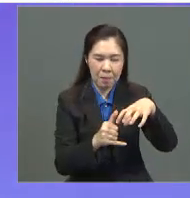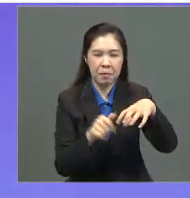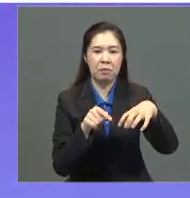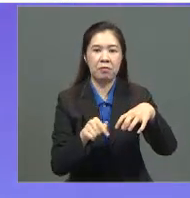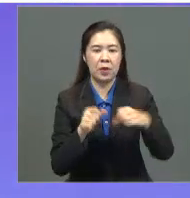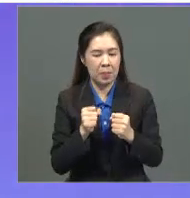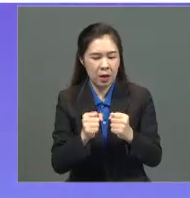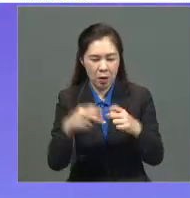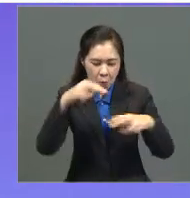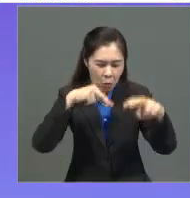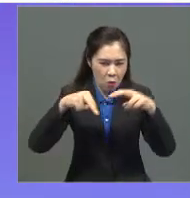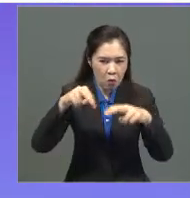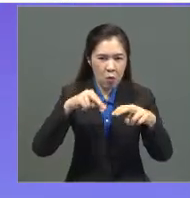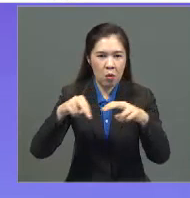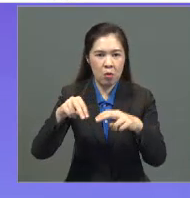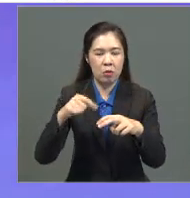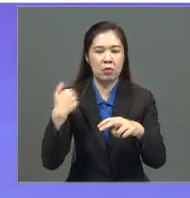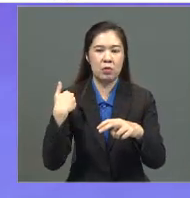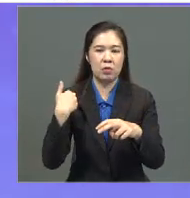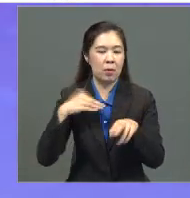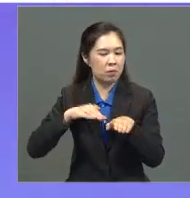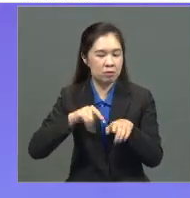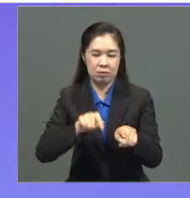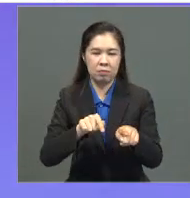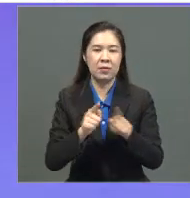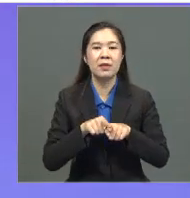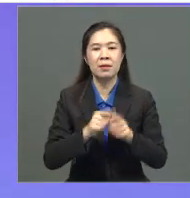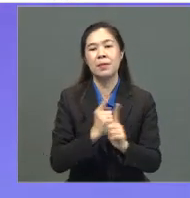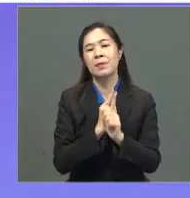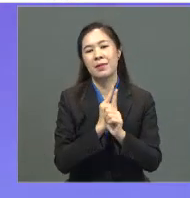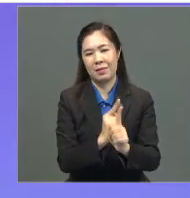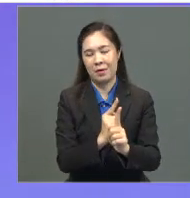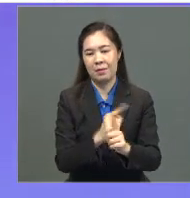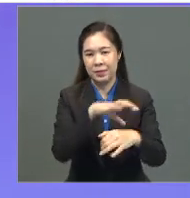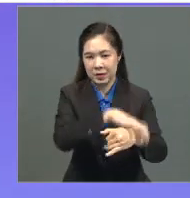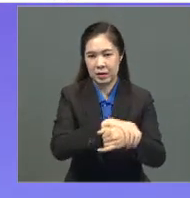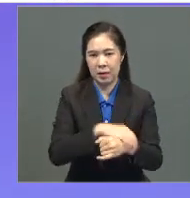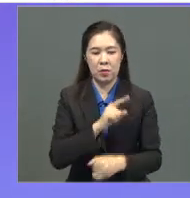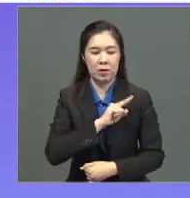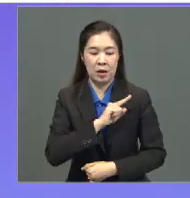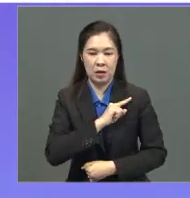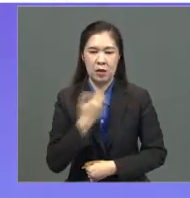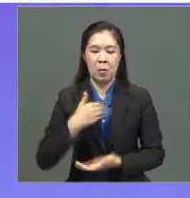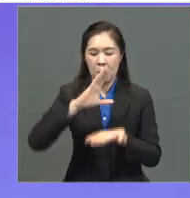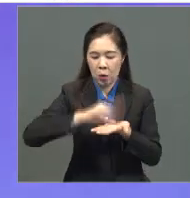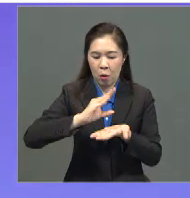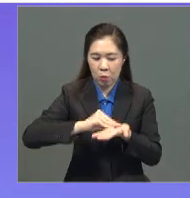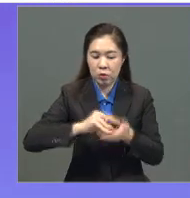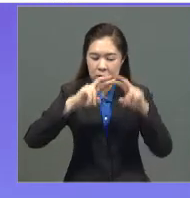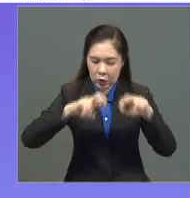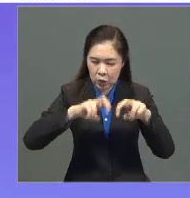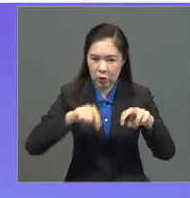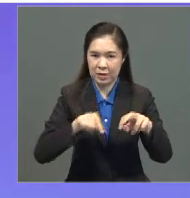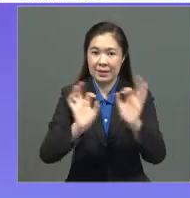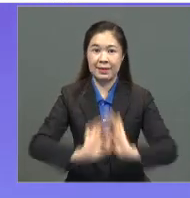จะพยายามติดตามแล้วก็สกัดคนร้ายให้ได้เร็วที่สุดนะครับมีการแบ่งหน้าที่กันเพื่อติดตามข้อมูลตัวร้ายหลักฐาน